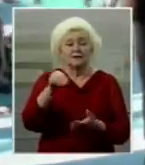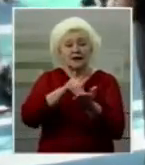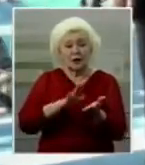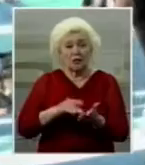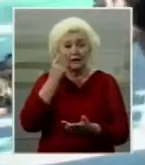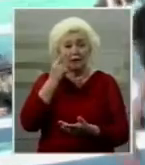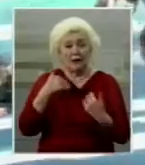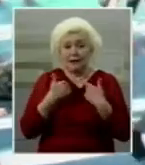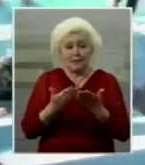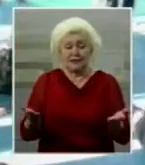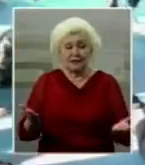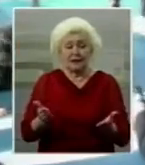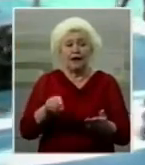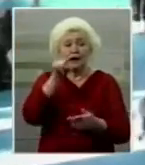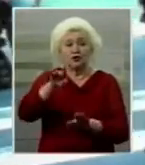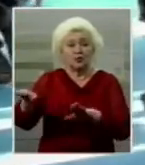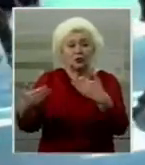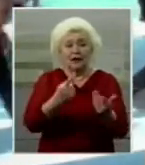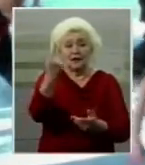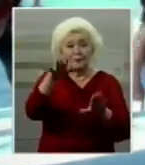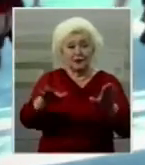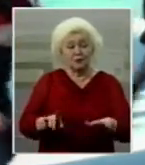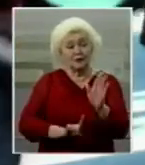мені ні. Тому їй дали перше